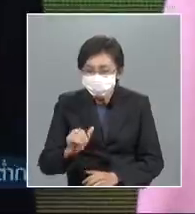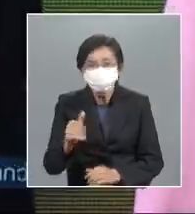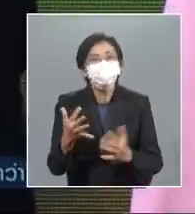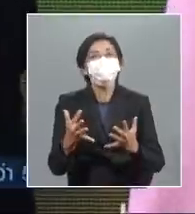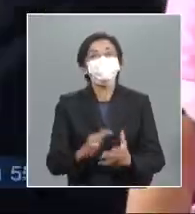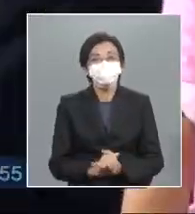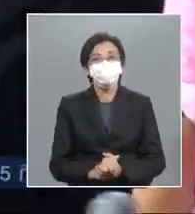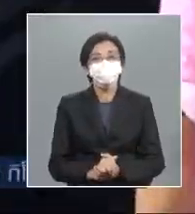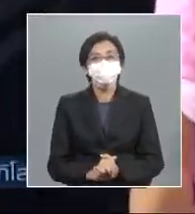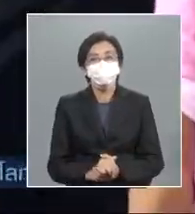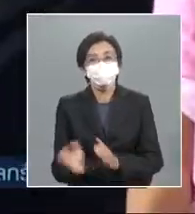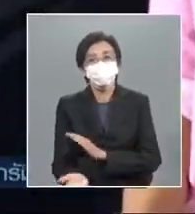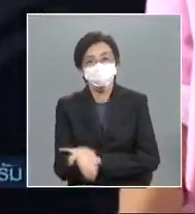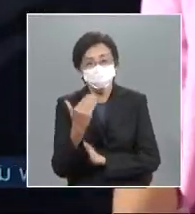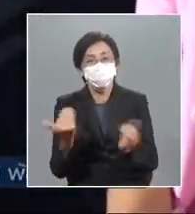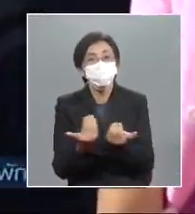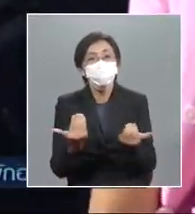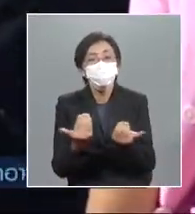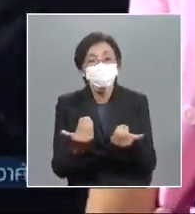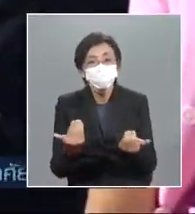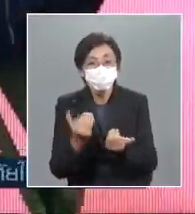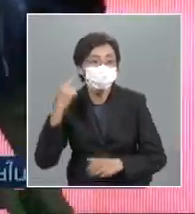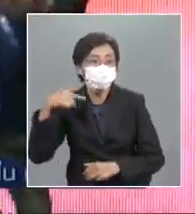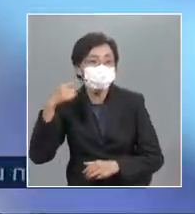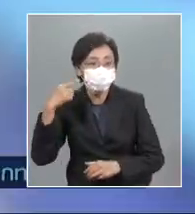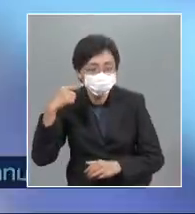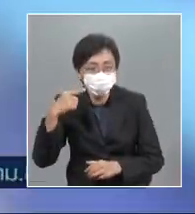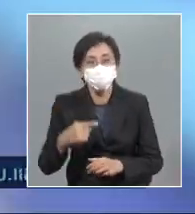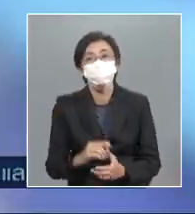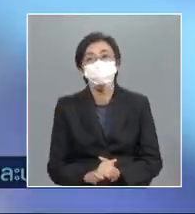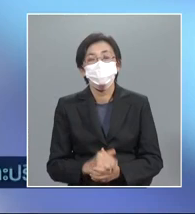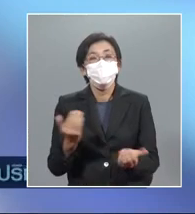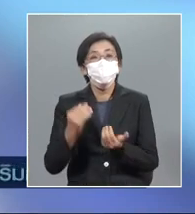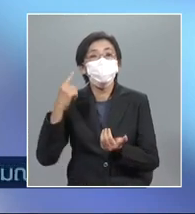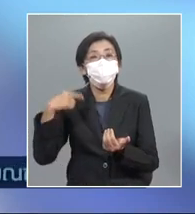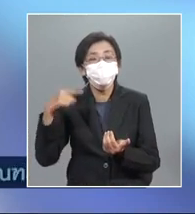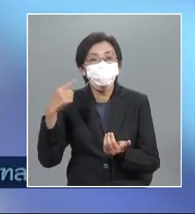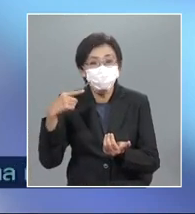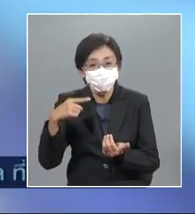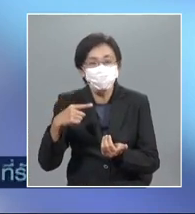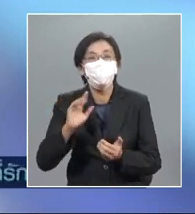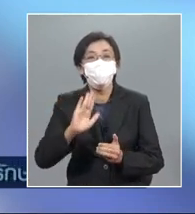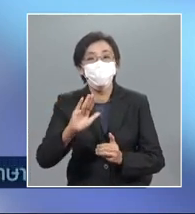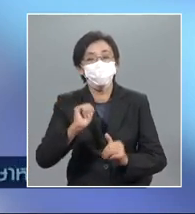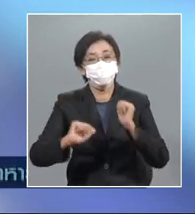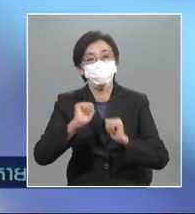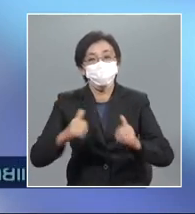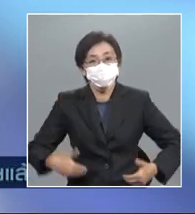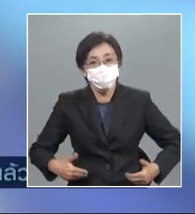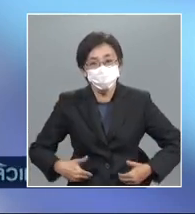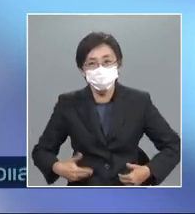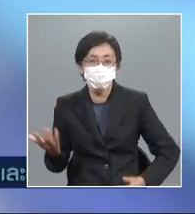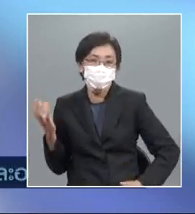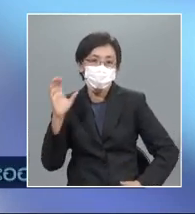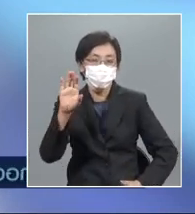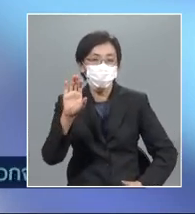มานะครับน้องไอซ์ครับลูกสาวของนะค่อมชวนชื่นหรือชื่อจริงนะค่อมนะฮะคืออาคมปรีดากุลได้โพสต์นะ